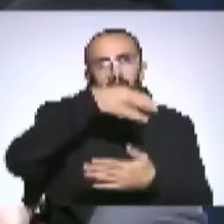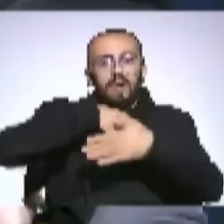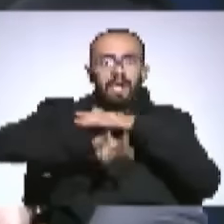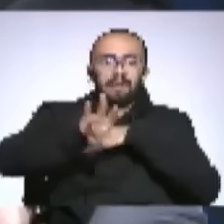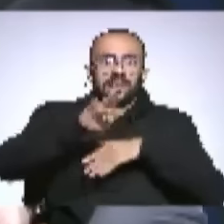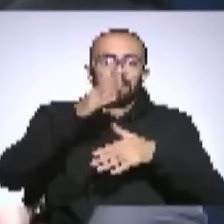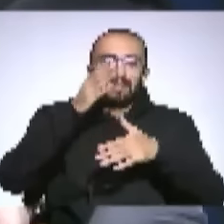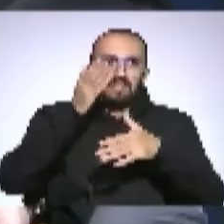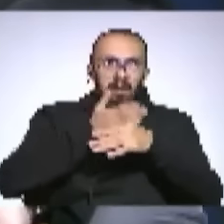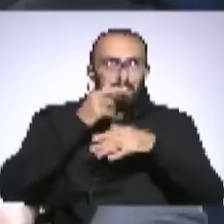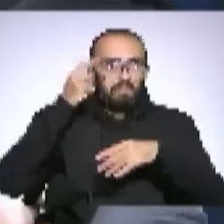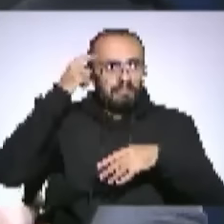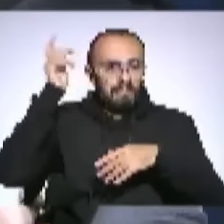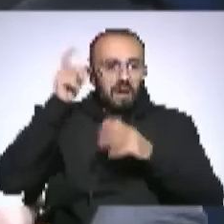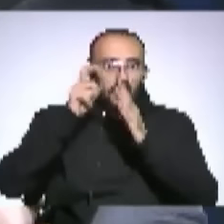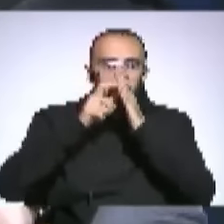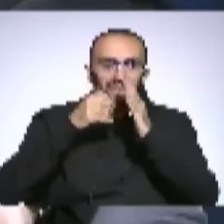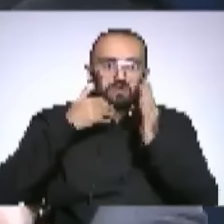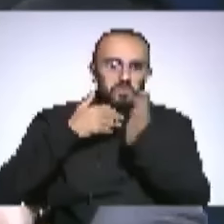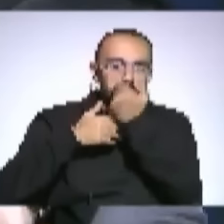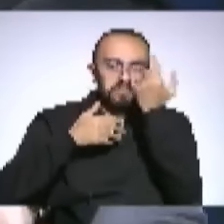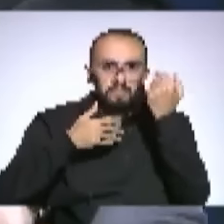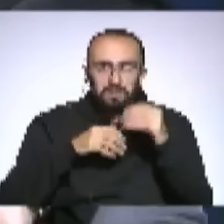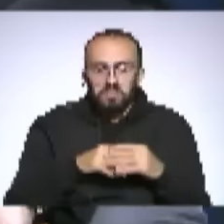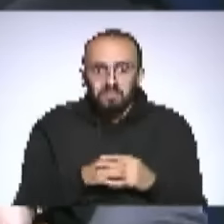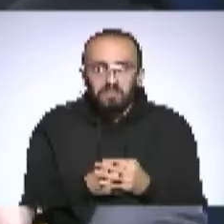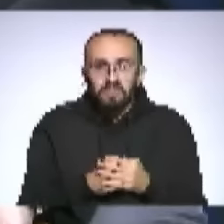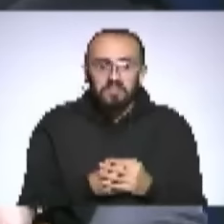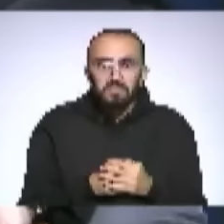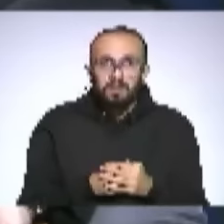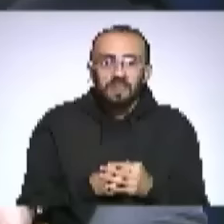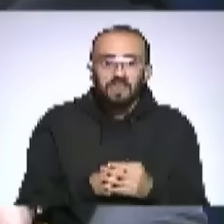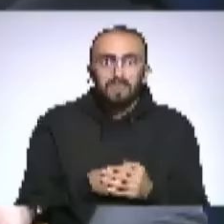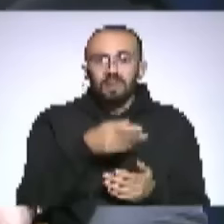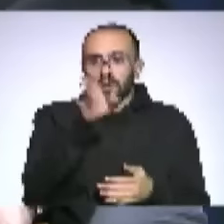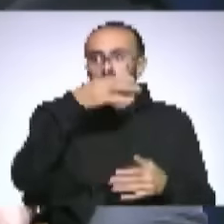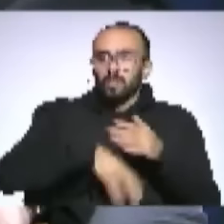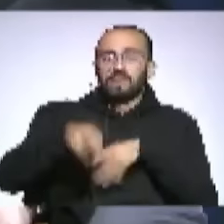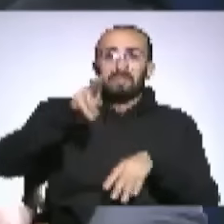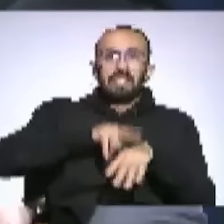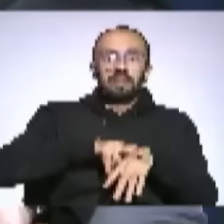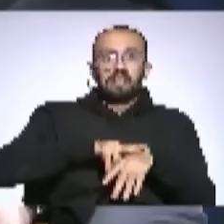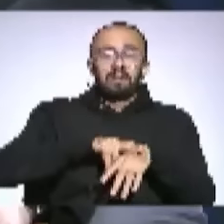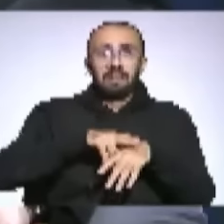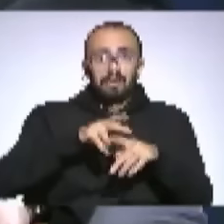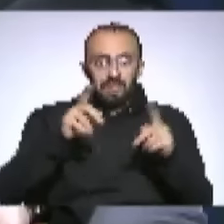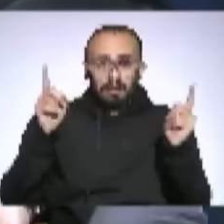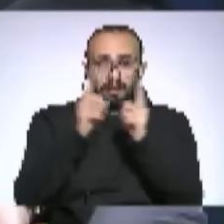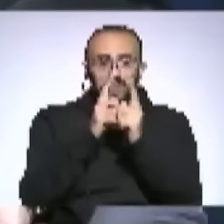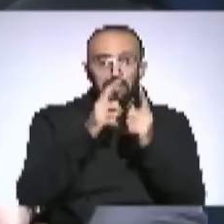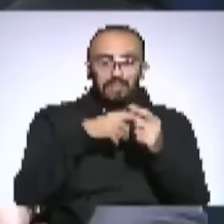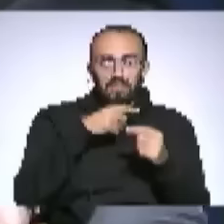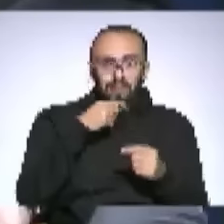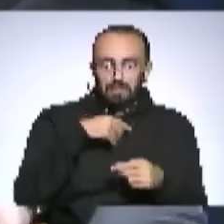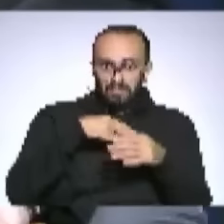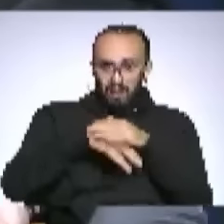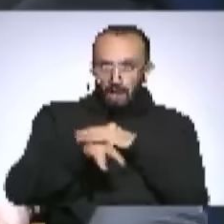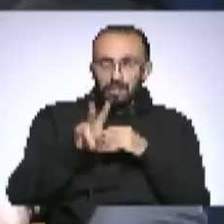مدرك الابعاد القانونيه انت وتاخد تروح تتجوز يبقى تجمع امام القانون من زوجتين